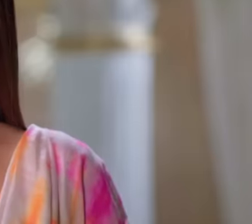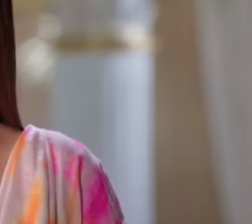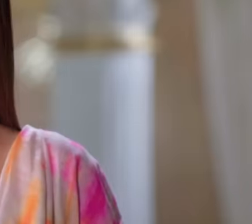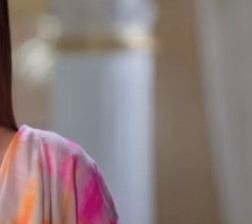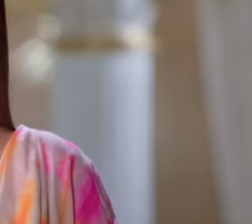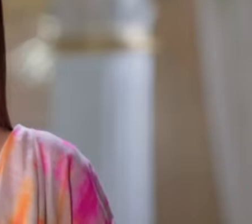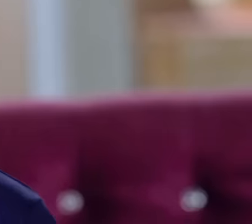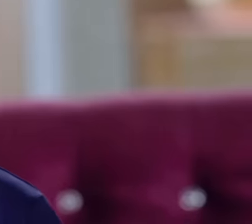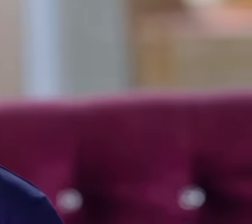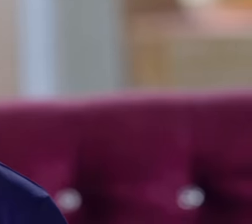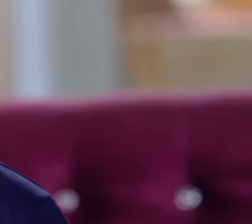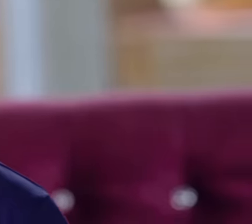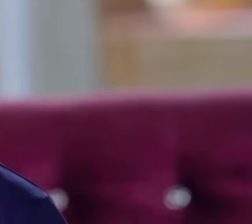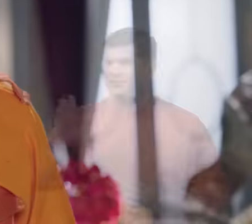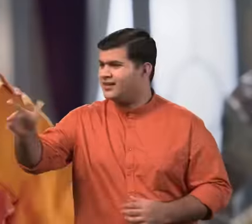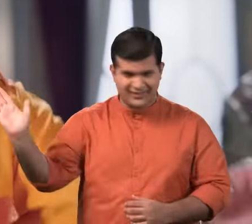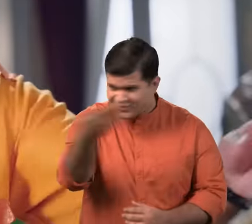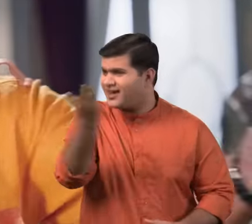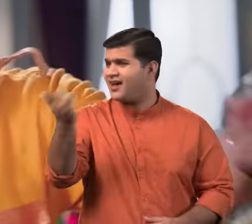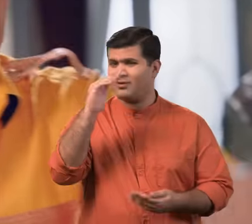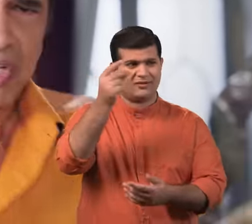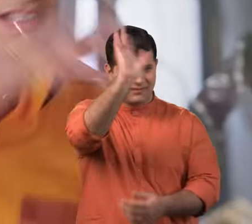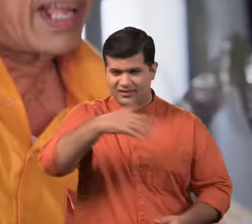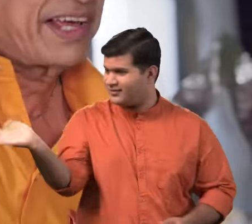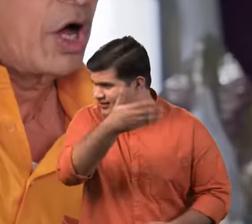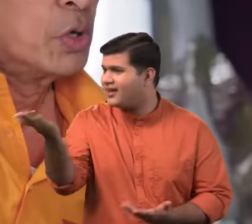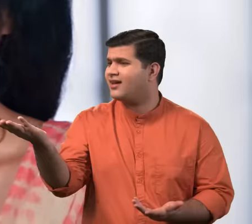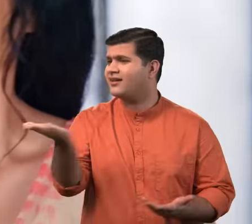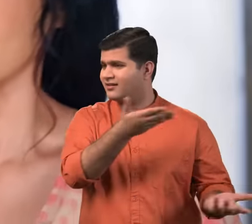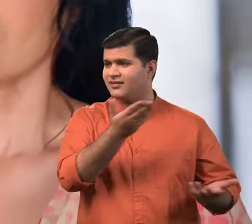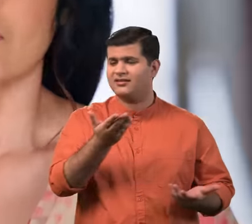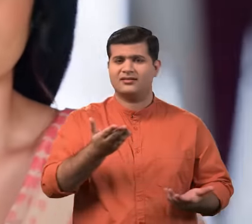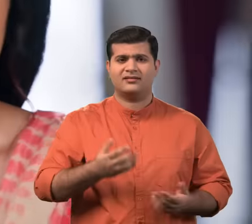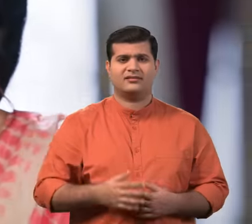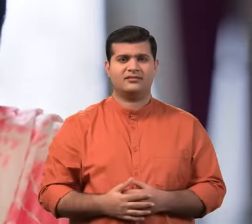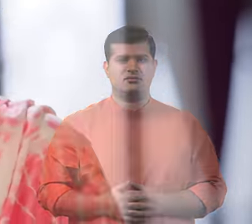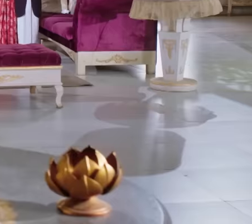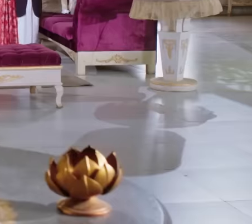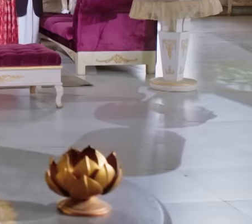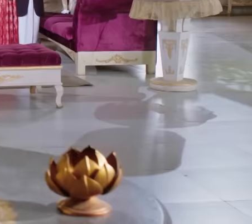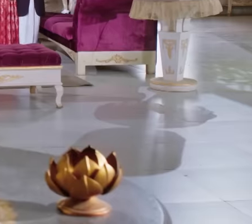प्रीत यहाँ जल्दी जल्दी जाके लाइए, जल्दी जाके ला।